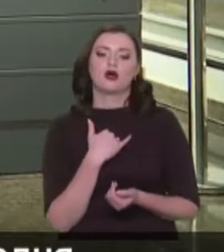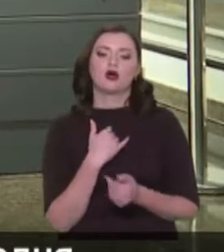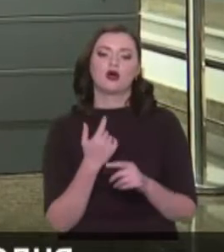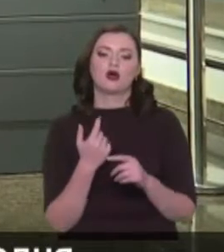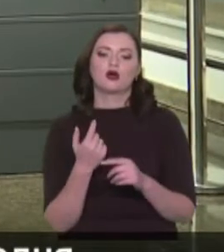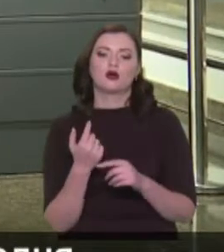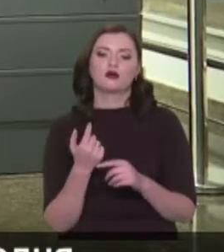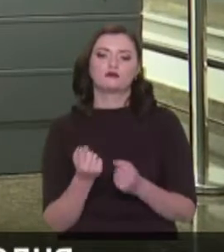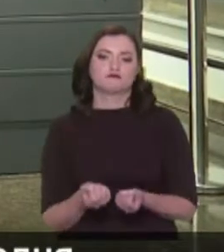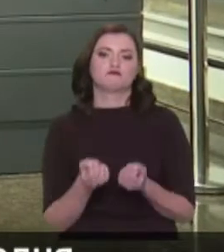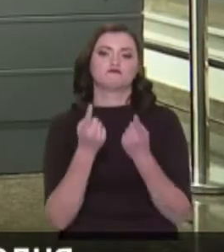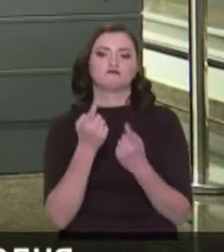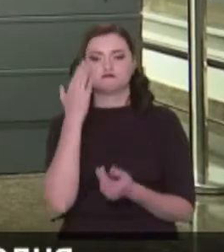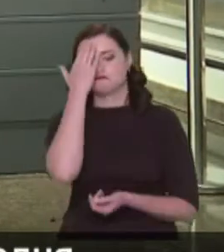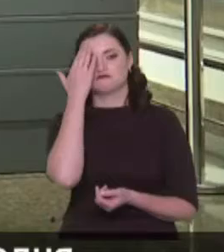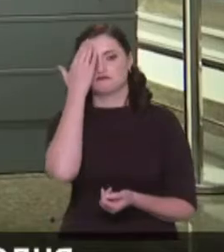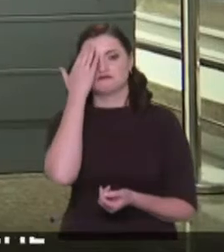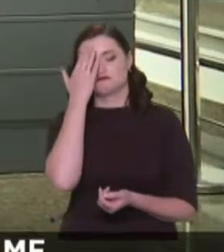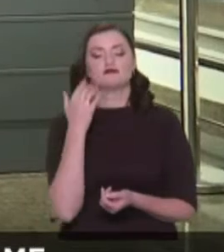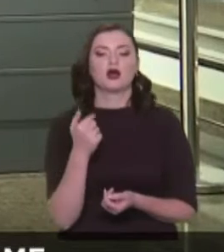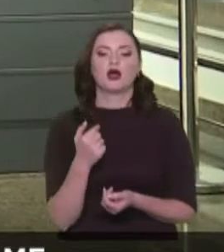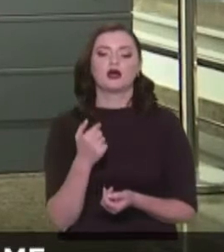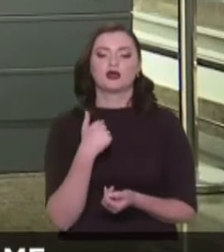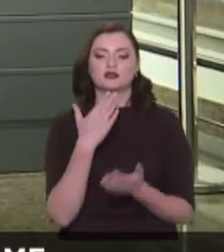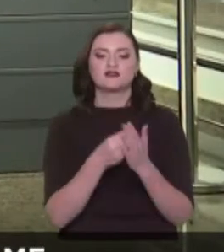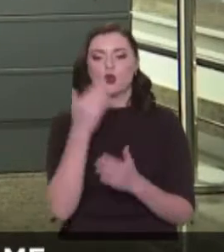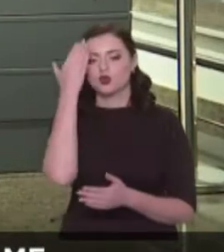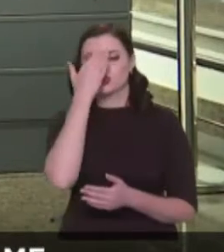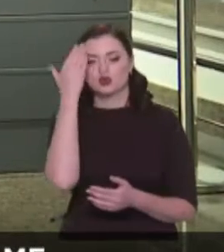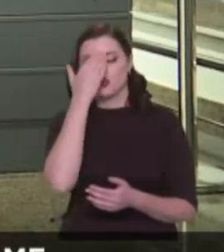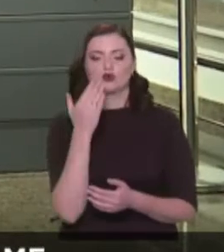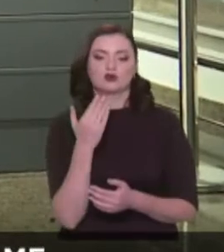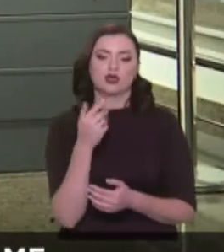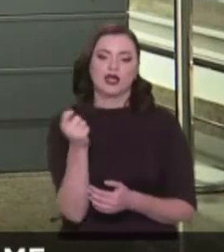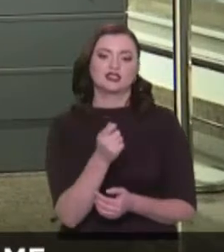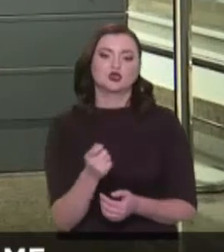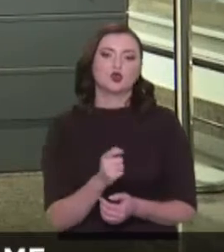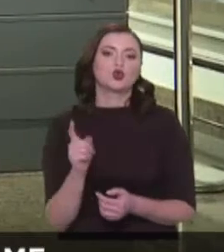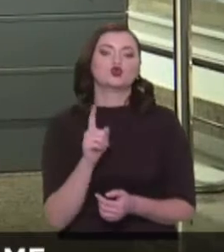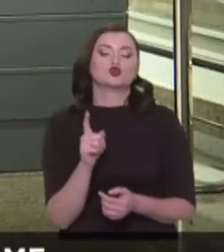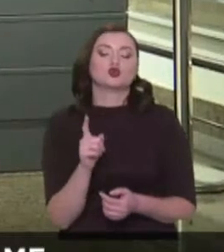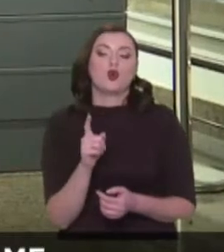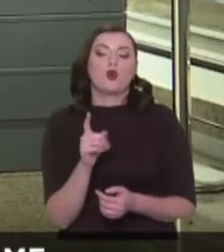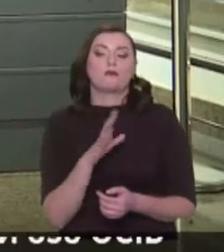мені приходить це все во сні. Я свій сон рисую.